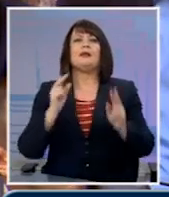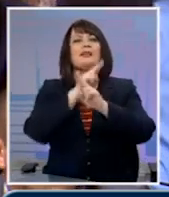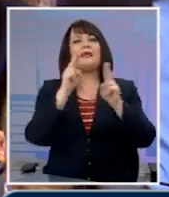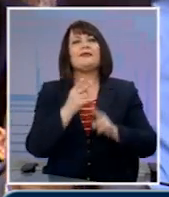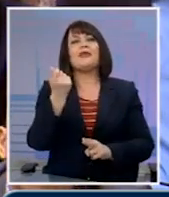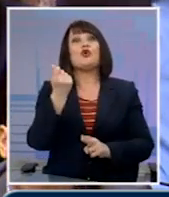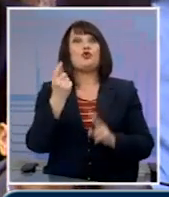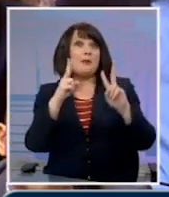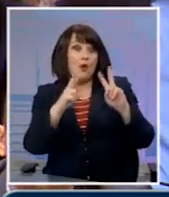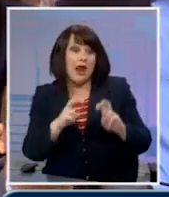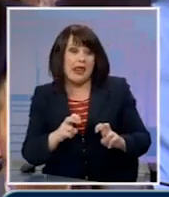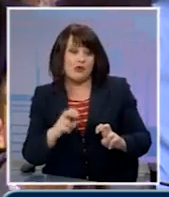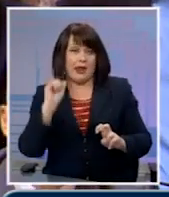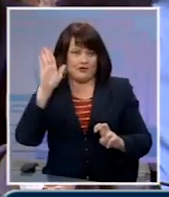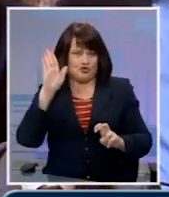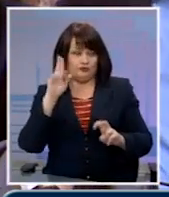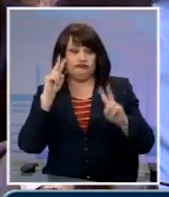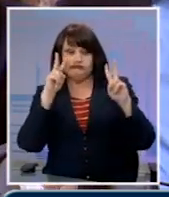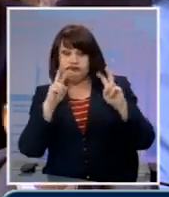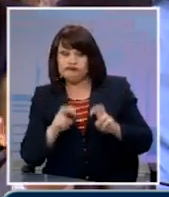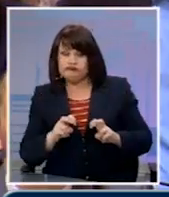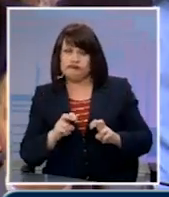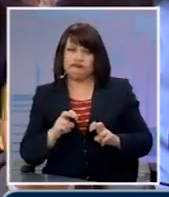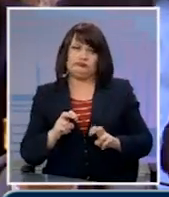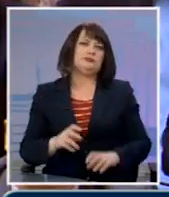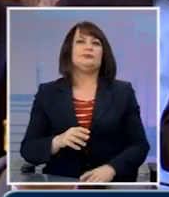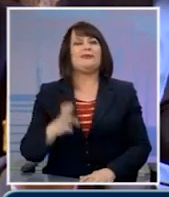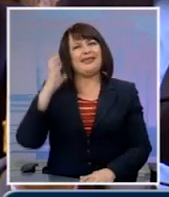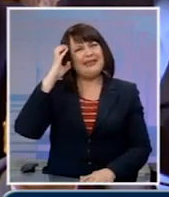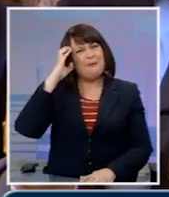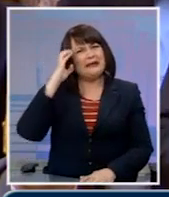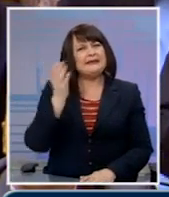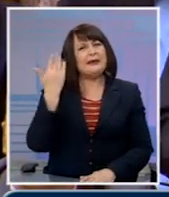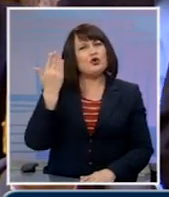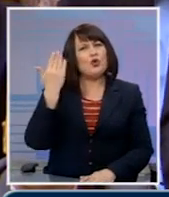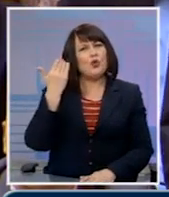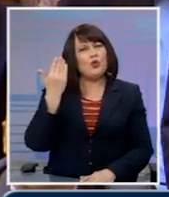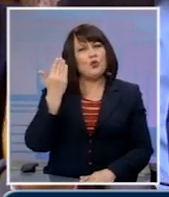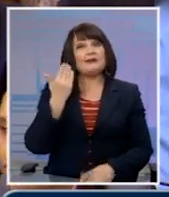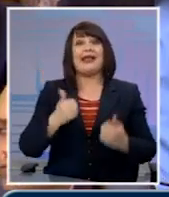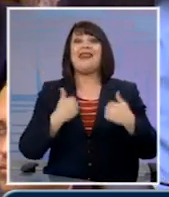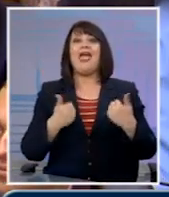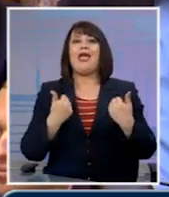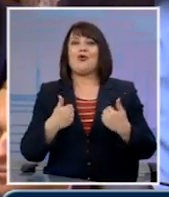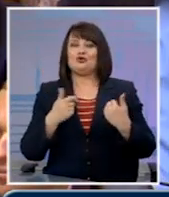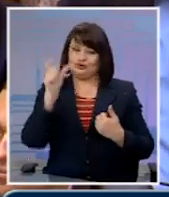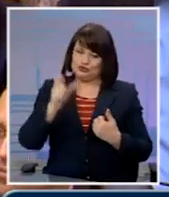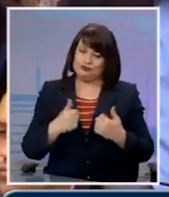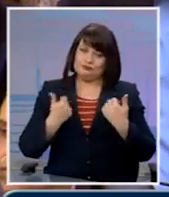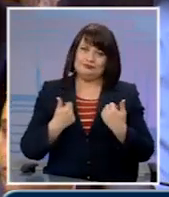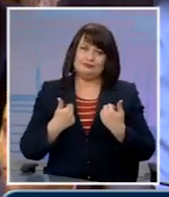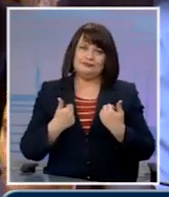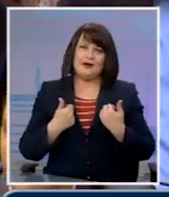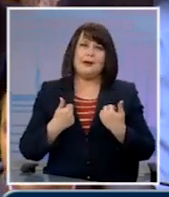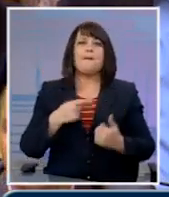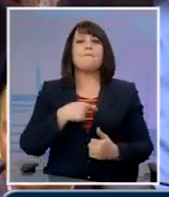οικονομικό έλεγχο και είπε ότι θυμάται από τα χρόνια της νεότητάς του ότι υπήρχε το περίφημο